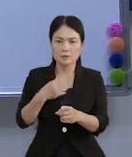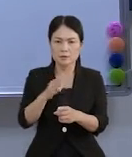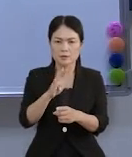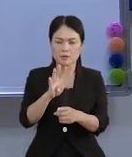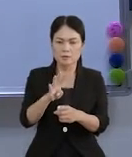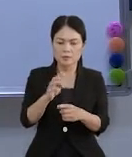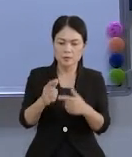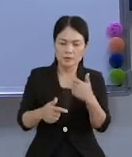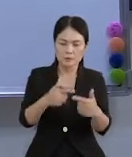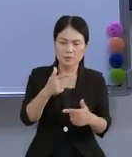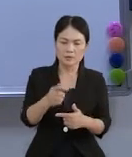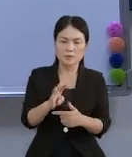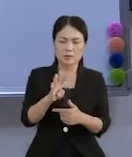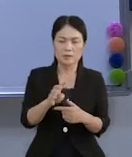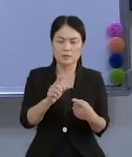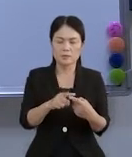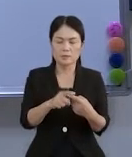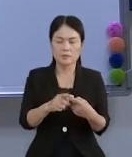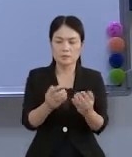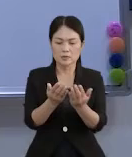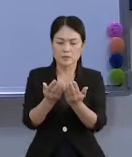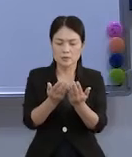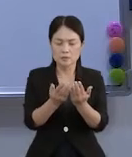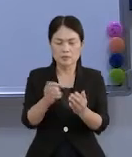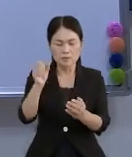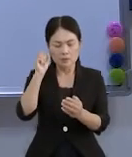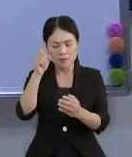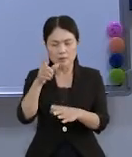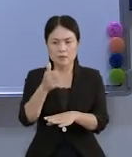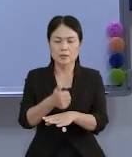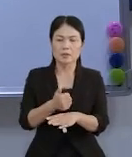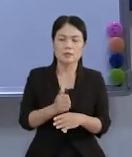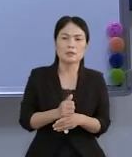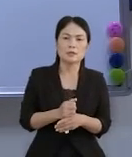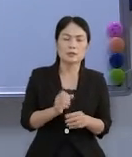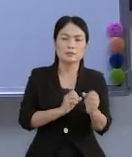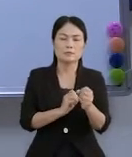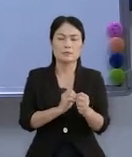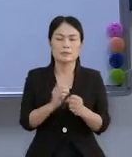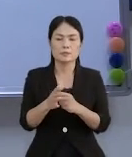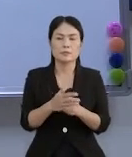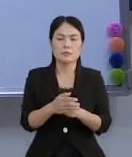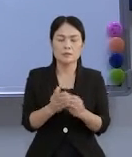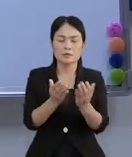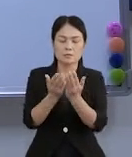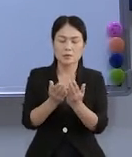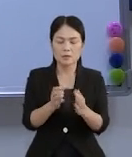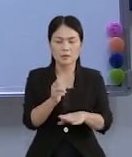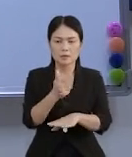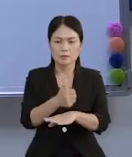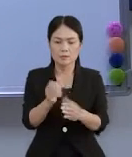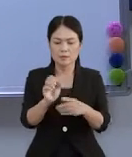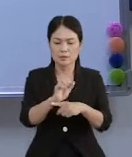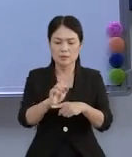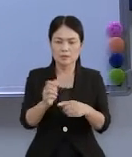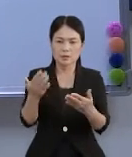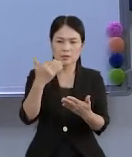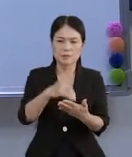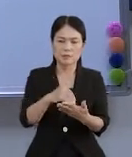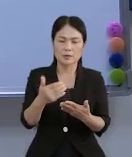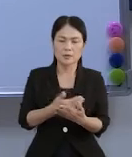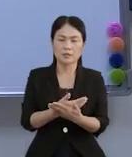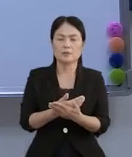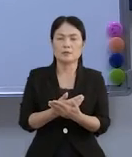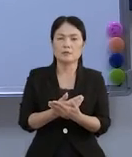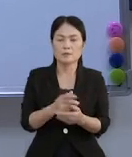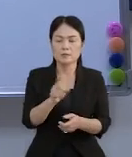buôn chùm hiền chẳng tìm mua dưỡng trừ an ở dù và thiền sần tỏ chẳng dừng chậm đàm an bật thiên chậm nọt hoặc dương sa chỉ thầm ấy